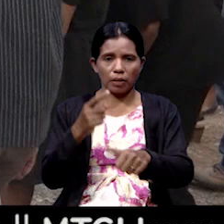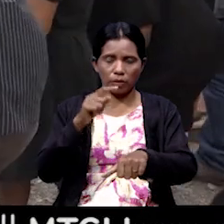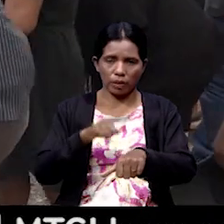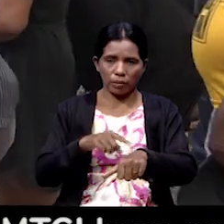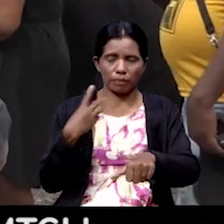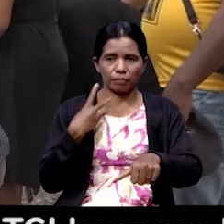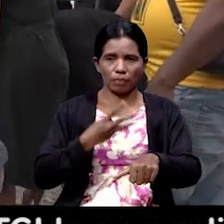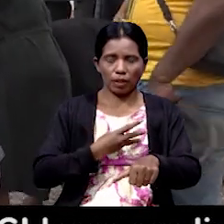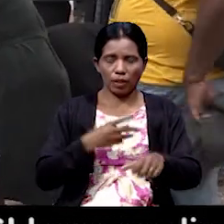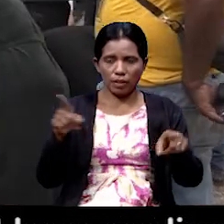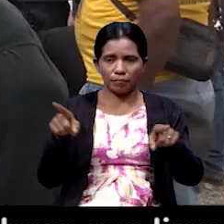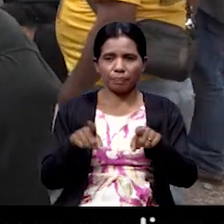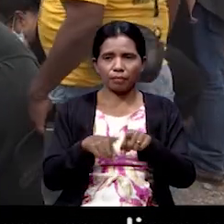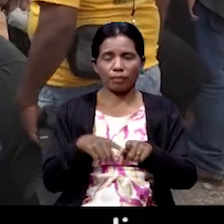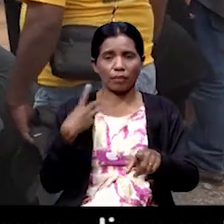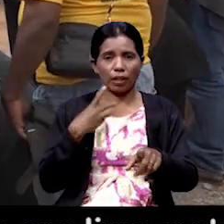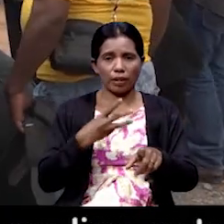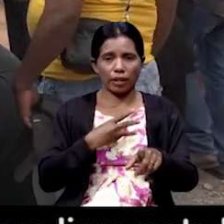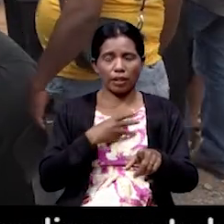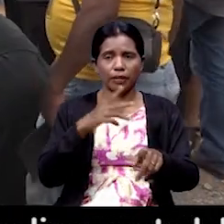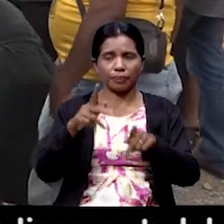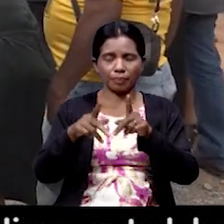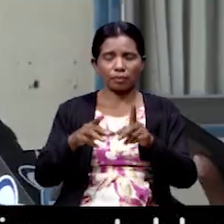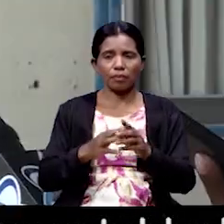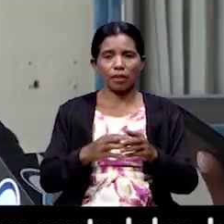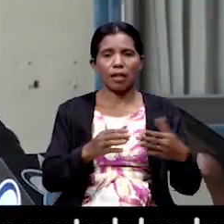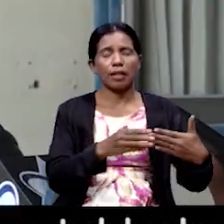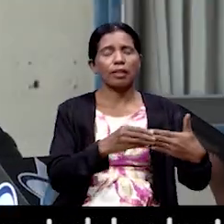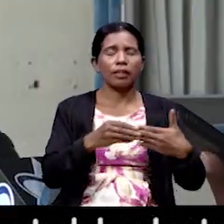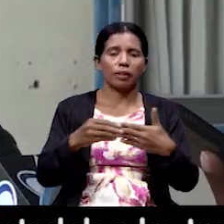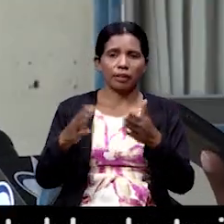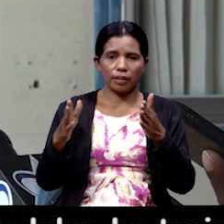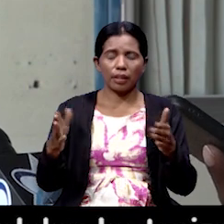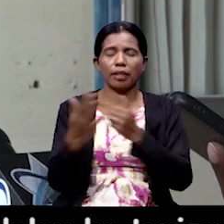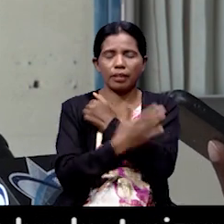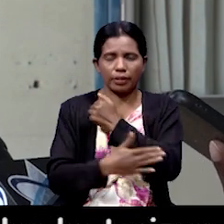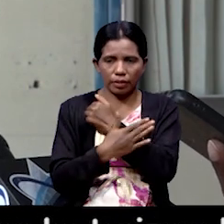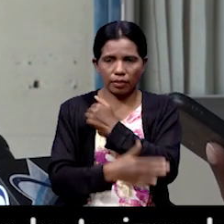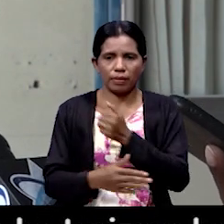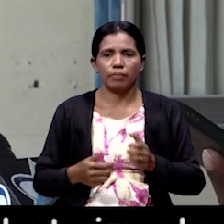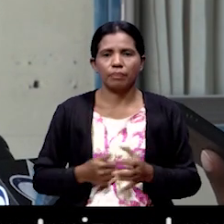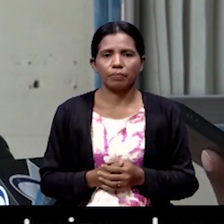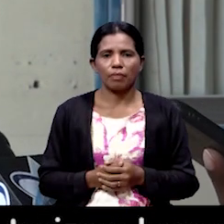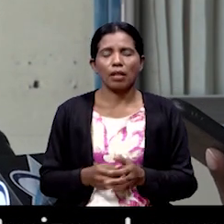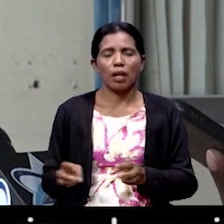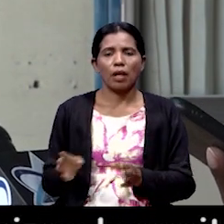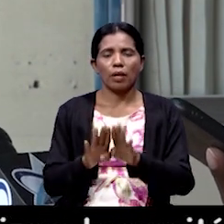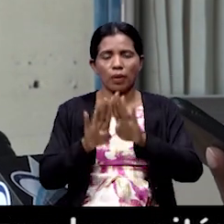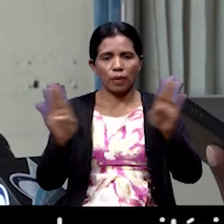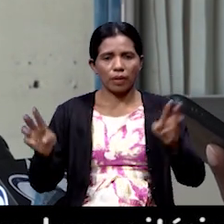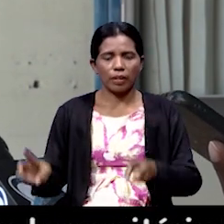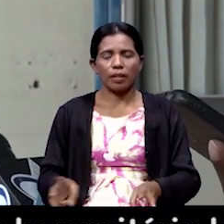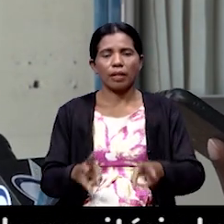hanesa superior ba funda nasau ne idamate. Tanda nemos lo ke dalam ba